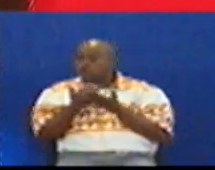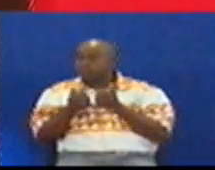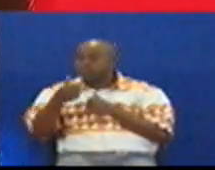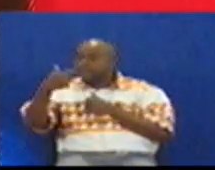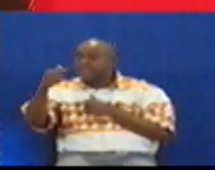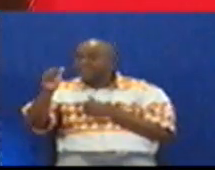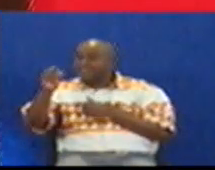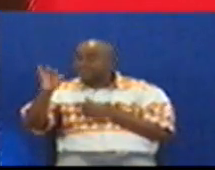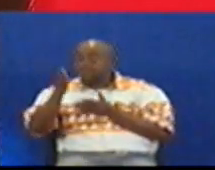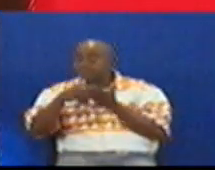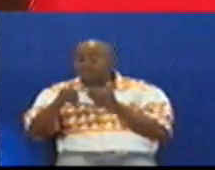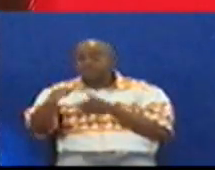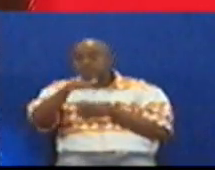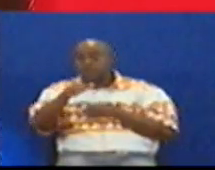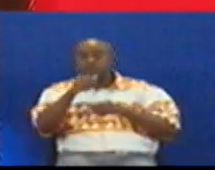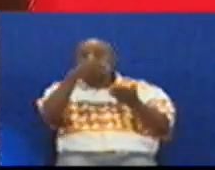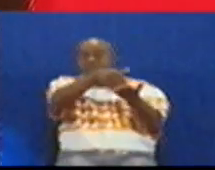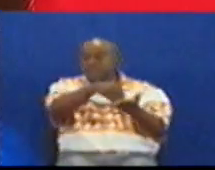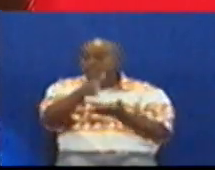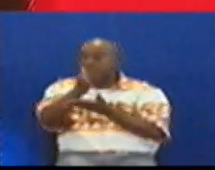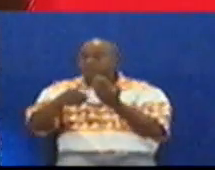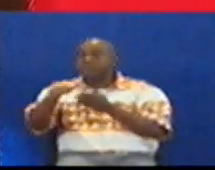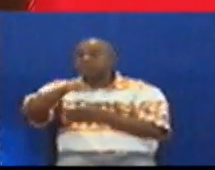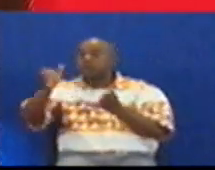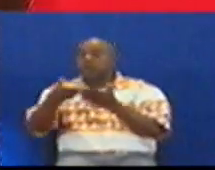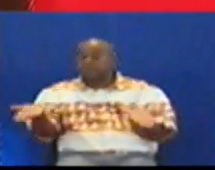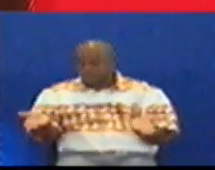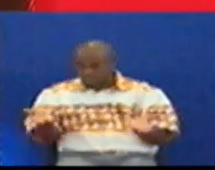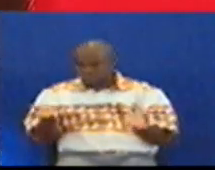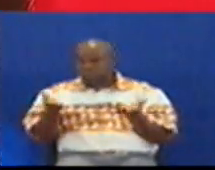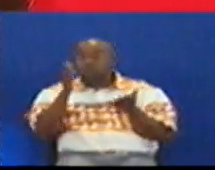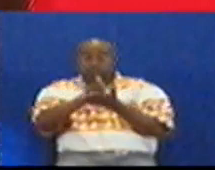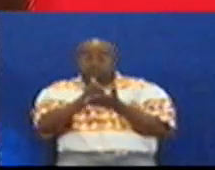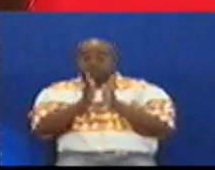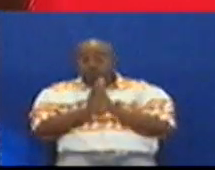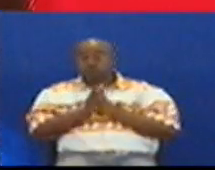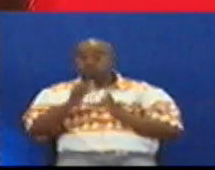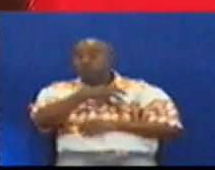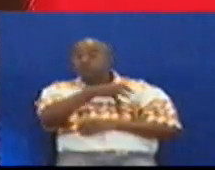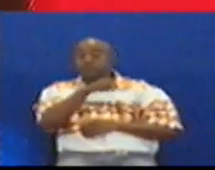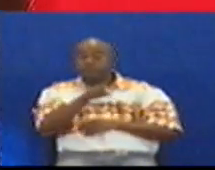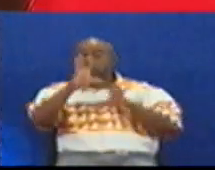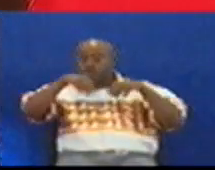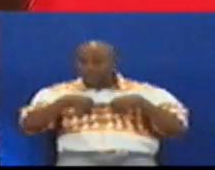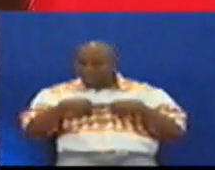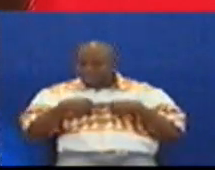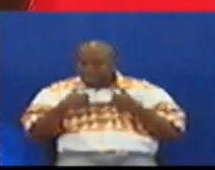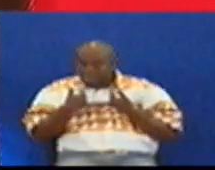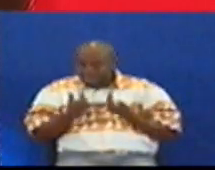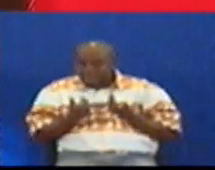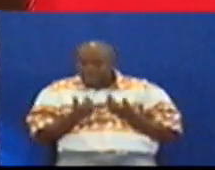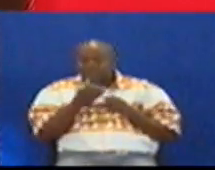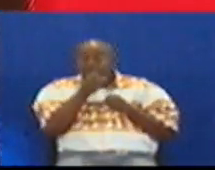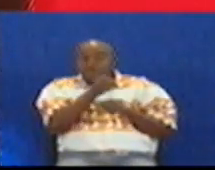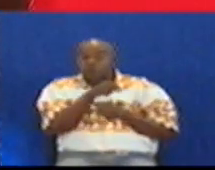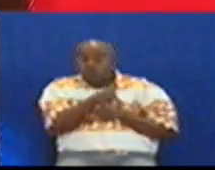na maeneo mengine haigusi. Tunashukuru sana wizara imechukua pendekezo hili, na TASAF awamu ya tatu